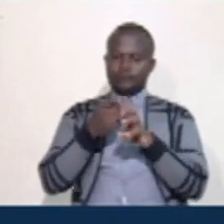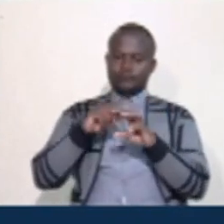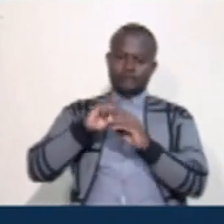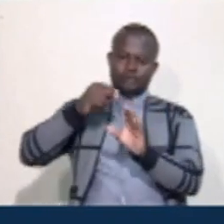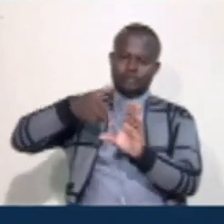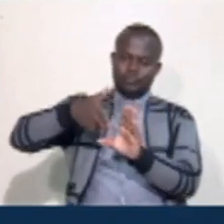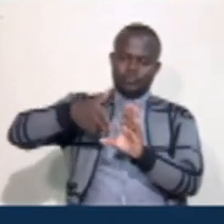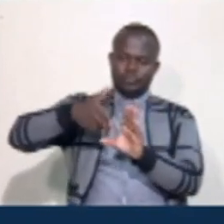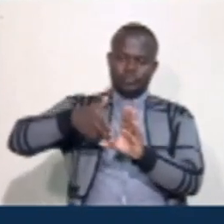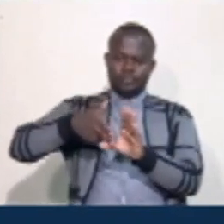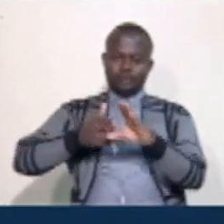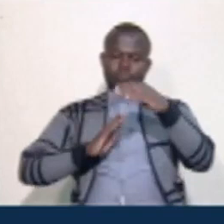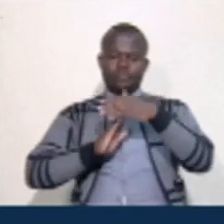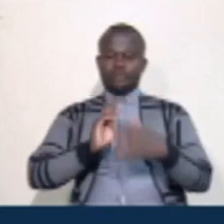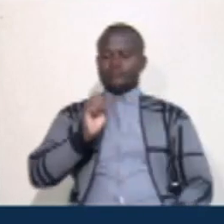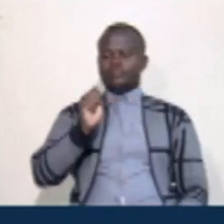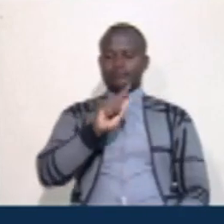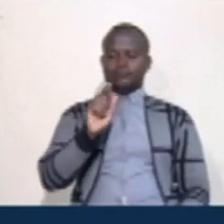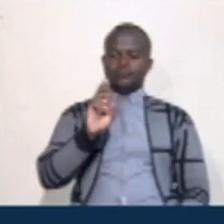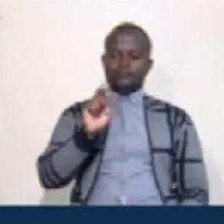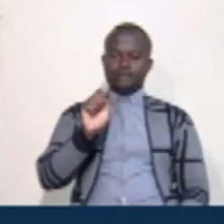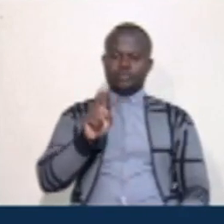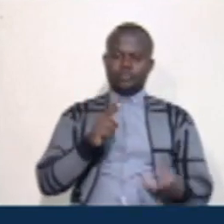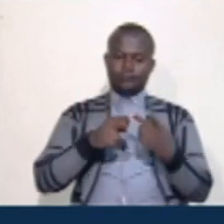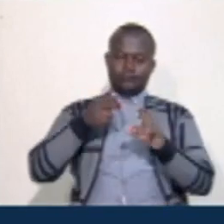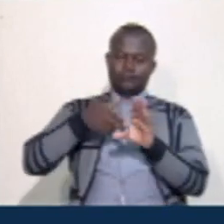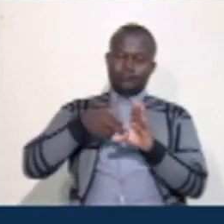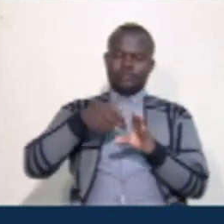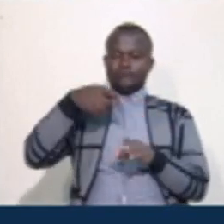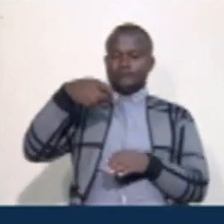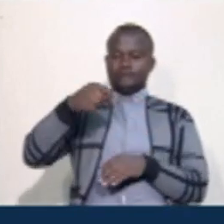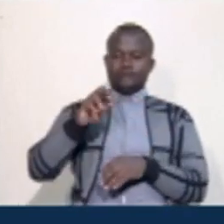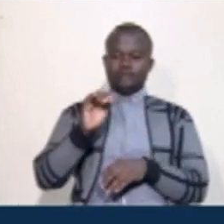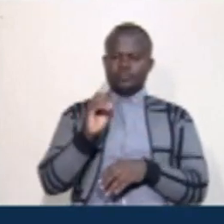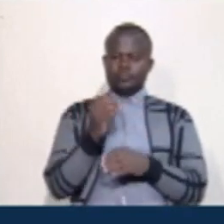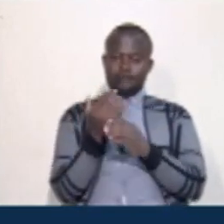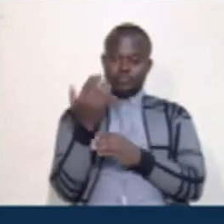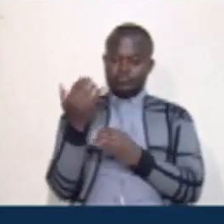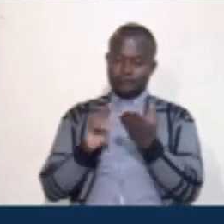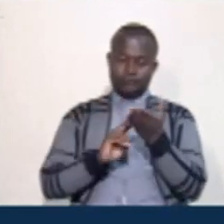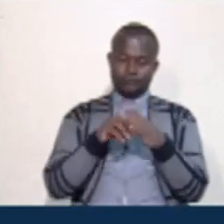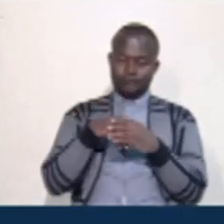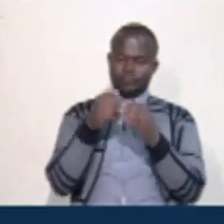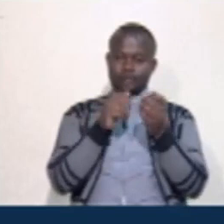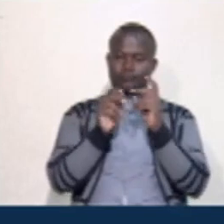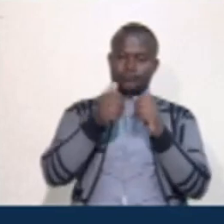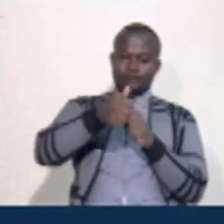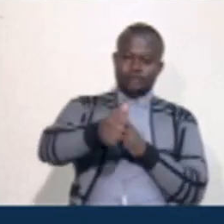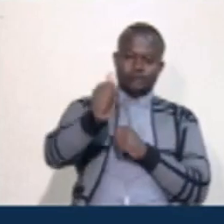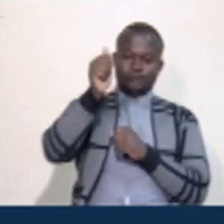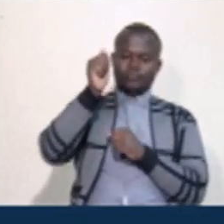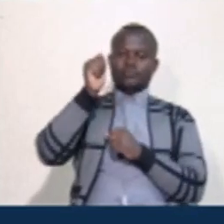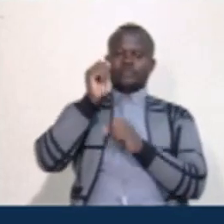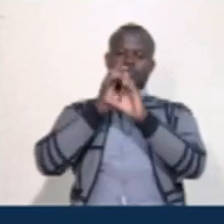peteroli. Izasimbura mazutu, esanse, peteroli bikoreshwa mu modoka zaba iz'abantu ku giti cyabo,